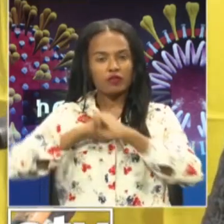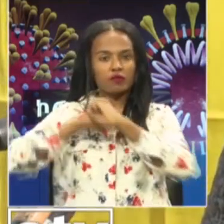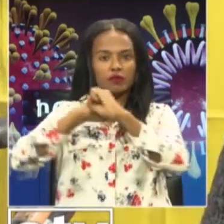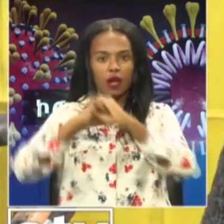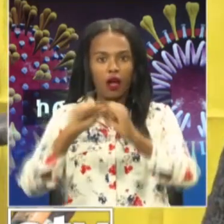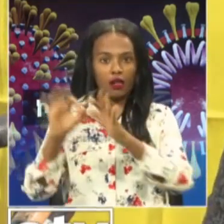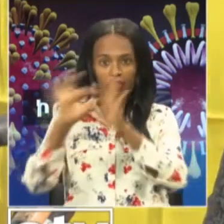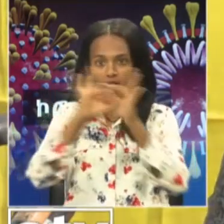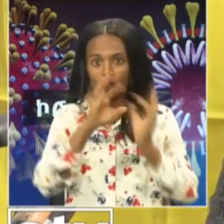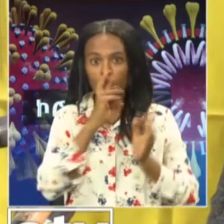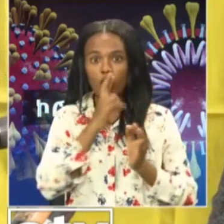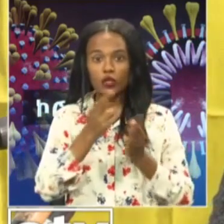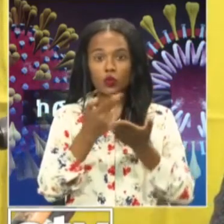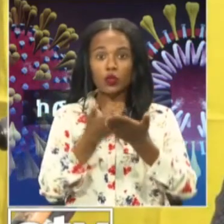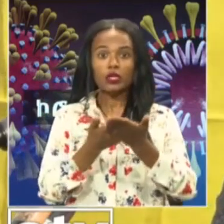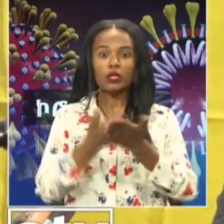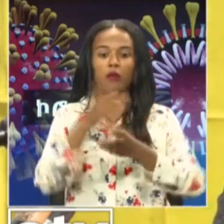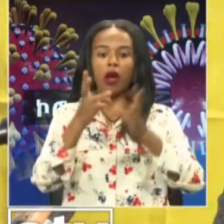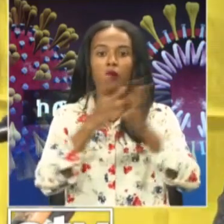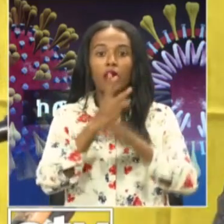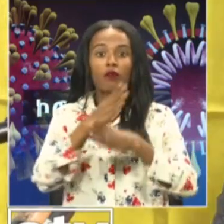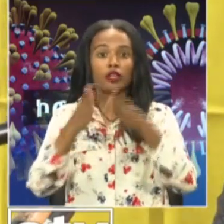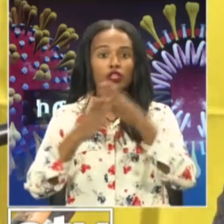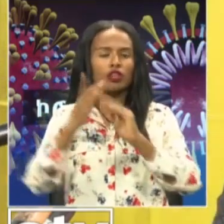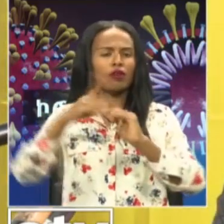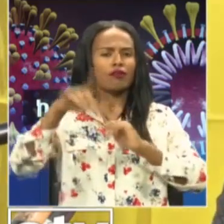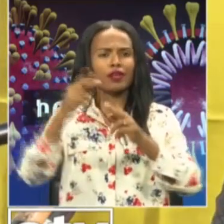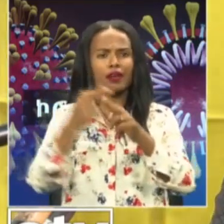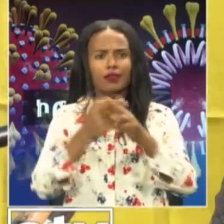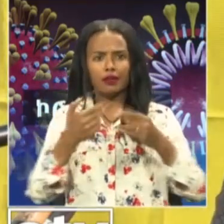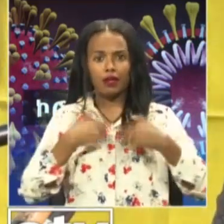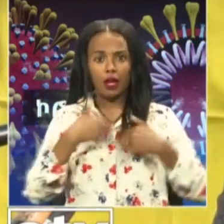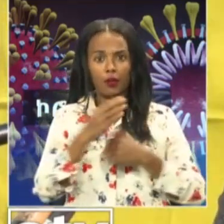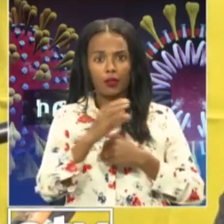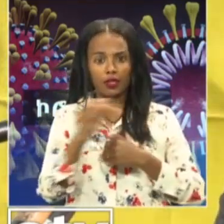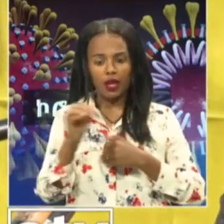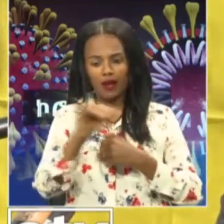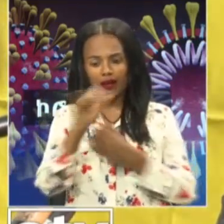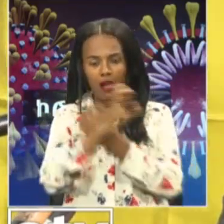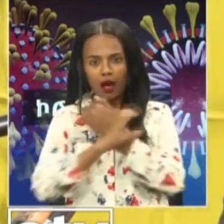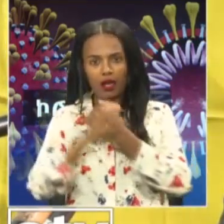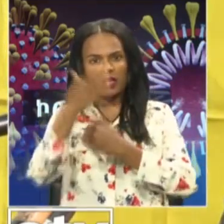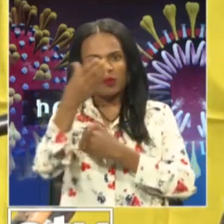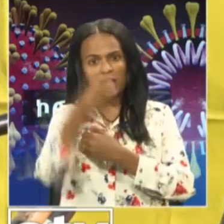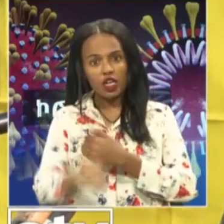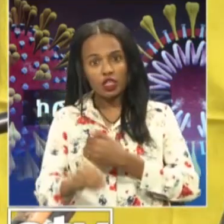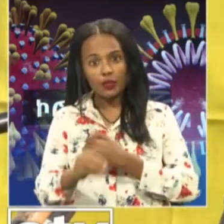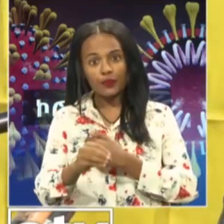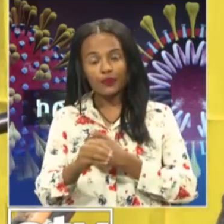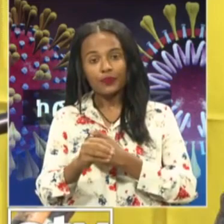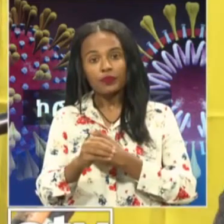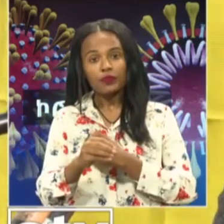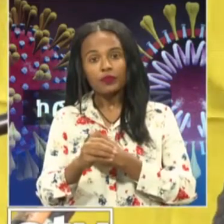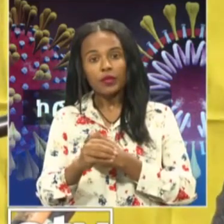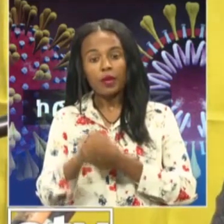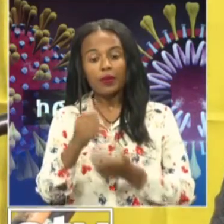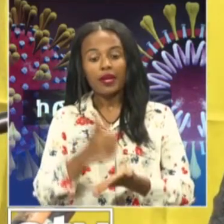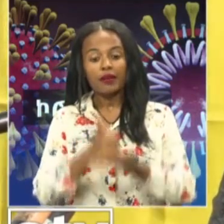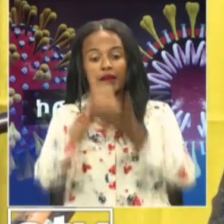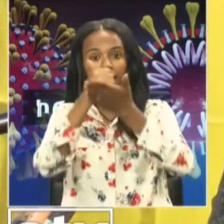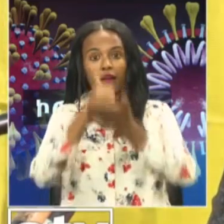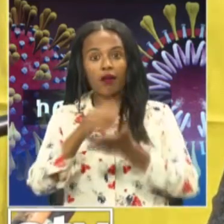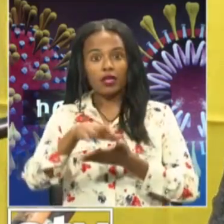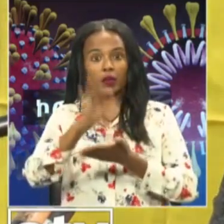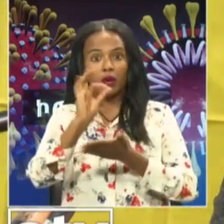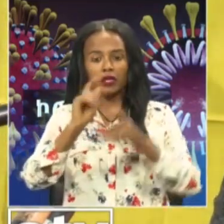የተያያዙ ናቸው። እነዚህ እንግዲህ በዓለም አቀፍ ደረጃም ከፍተኛ እጥረት ያለበትና እንደ ሀገርም በግዢም ሆነ እርዳታ